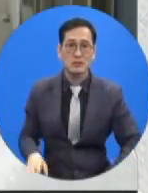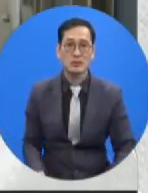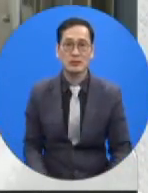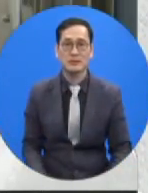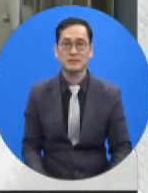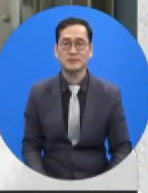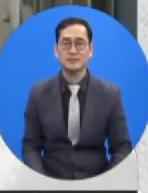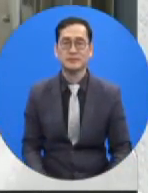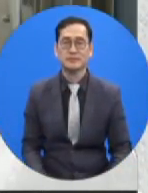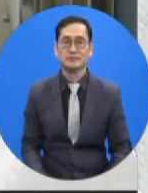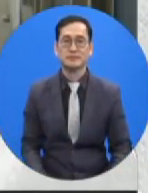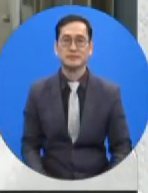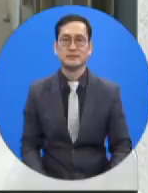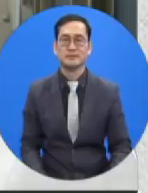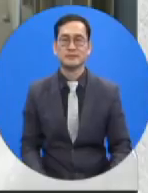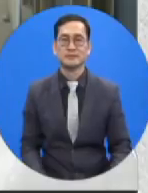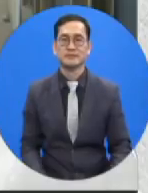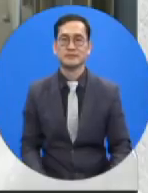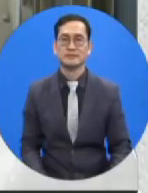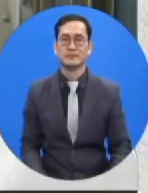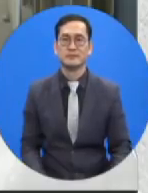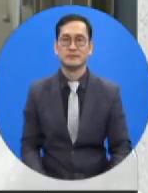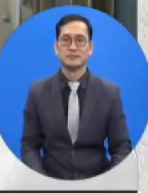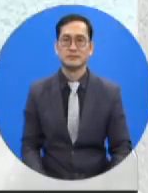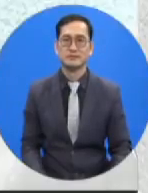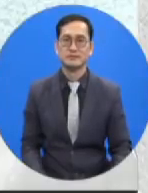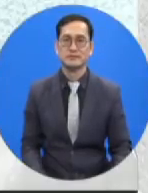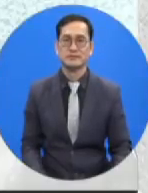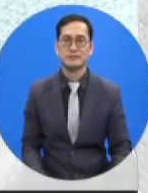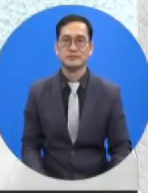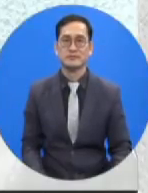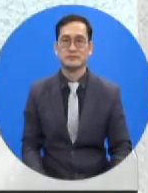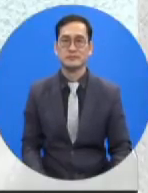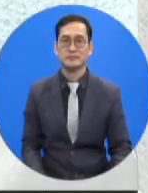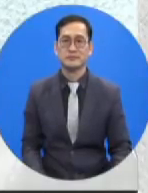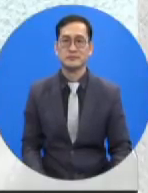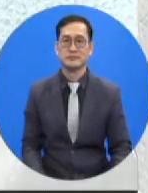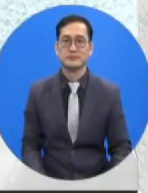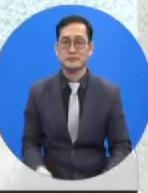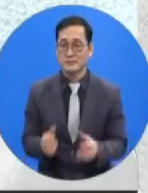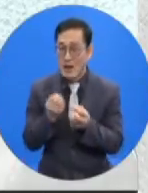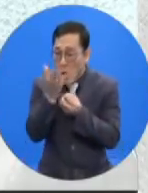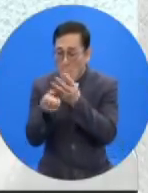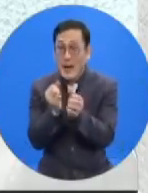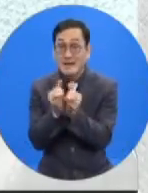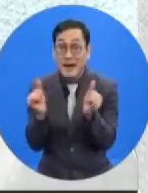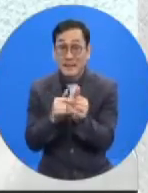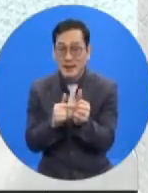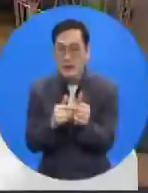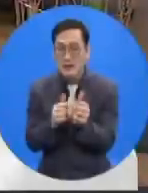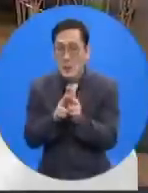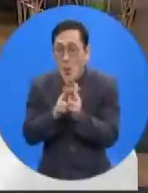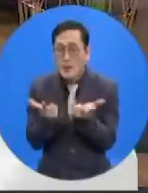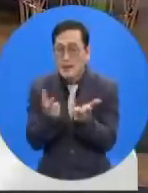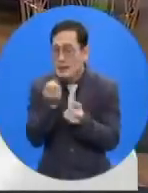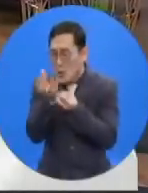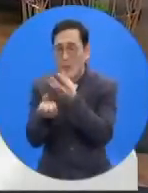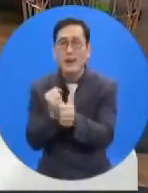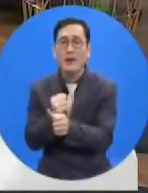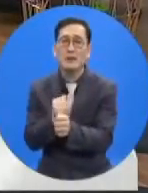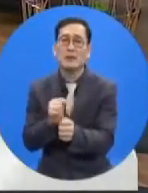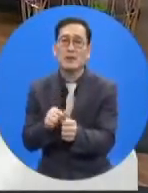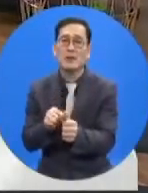통해서 확인된 거 아니야. 사실관계를 당사자보다 잘 아는 사람이 어디 있을까요? 박준영. 우리가 좀 냉정하게 좀 이야기할 필요가